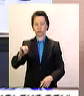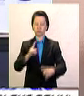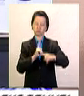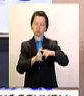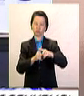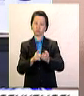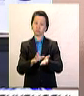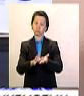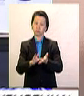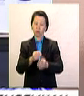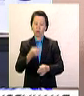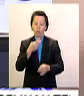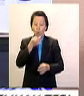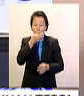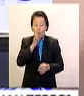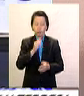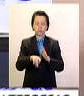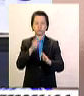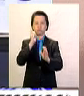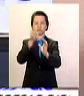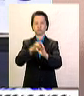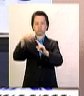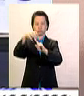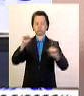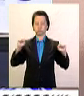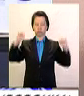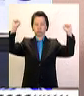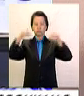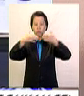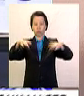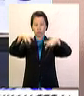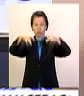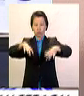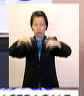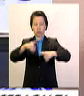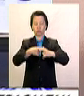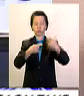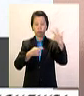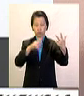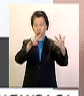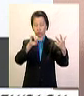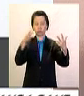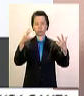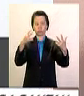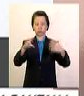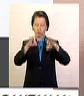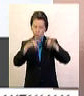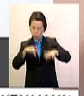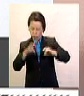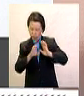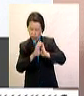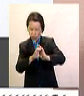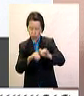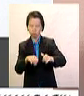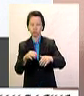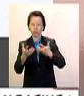bahan terlarang oksimetilon ketika menyertai kejohanan angkat berat terbuka Australia pada Mac 2017. Ujian sampel B